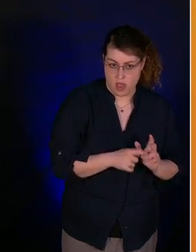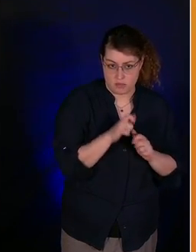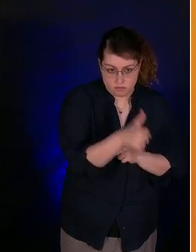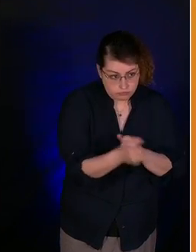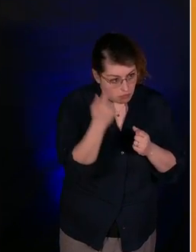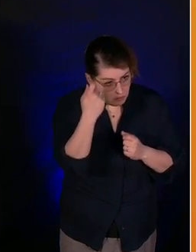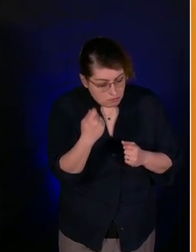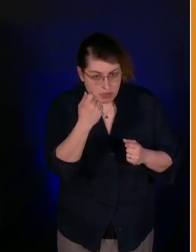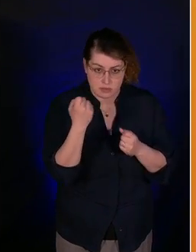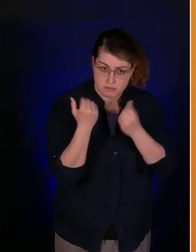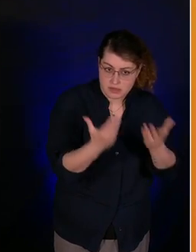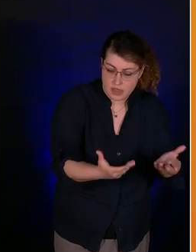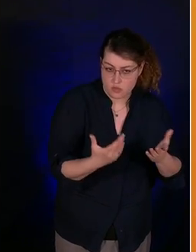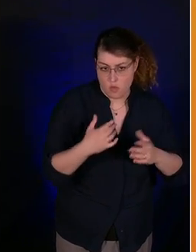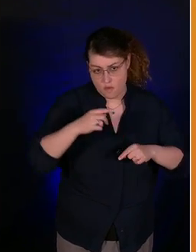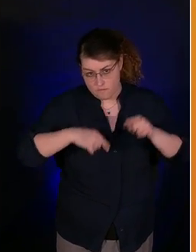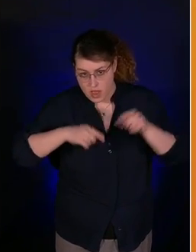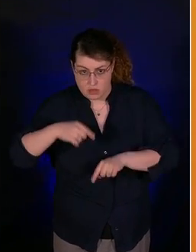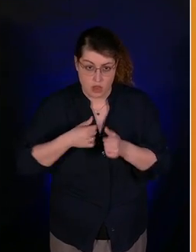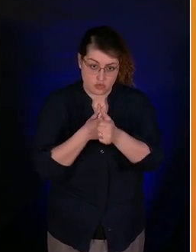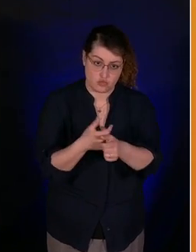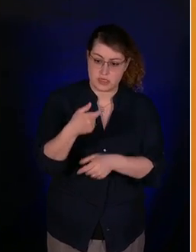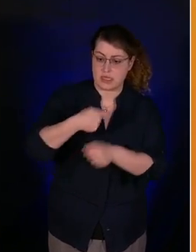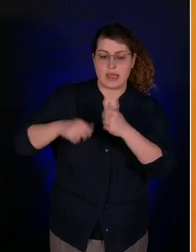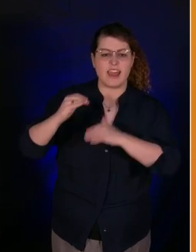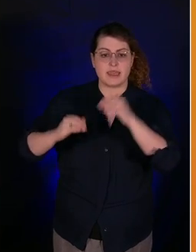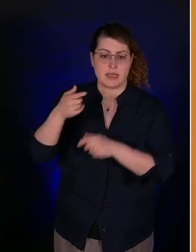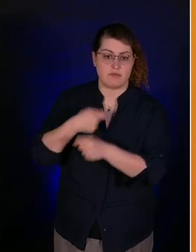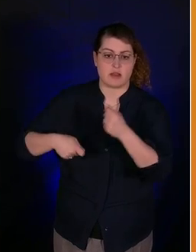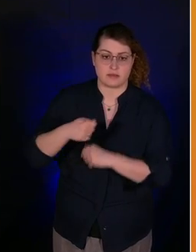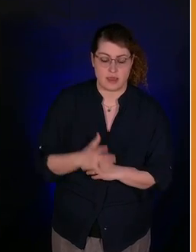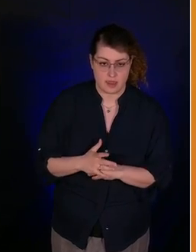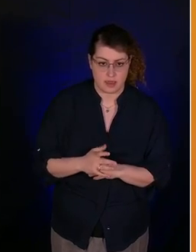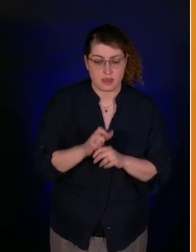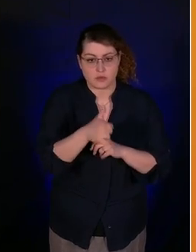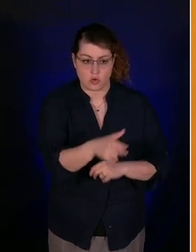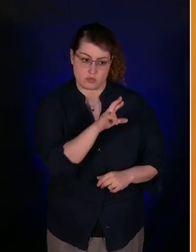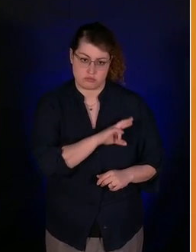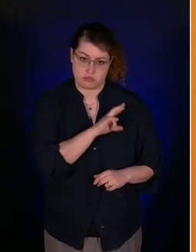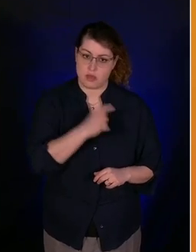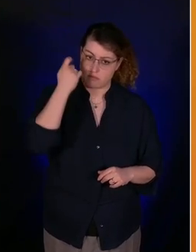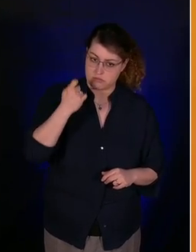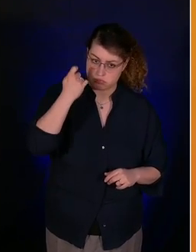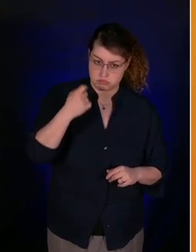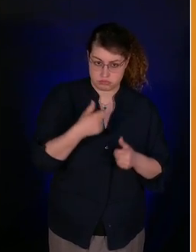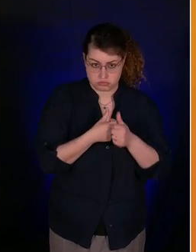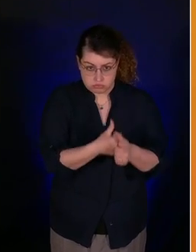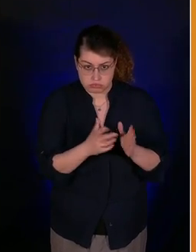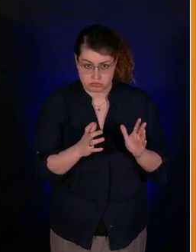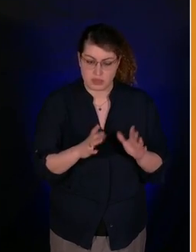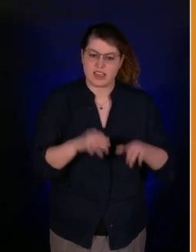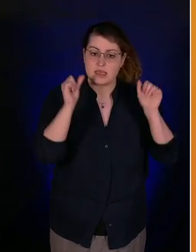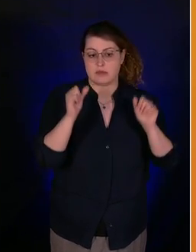prestation variant selon l'équilibre financier du système. Ces systèmes tendent à mettre en place des pensions minimales qui laissent la part belle à la retraite par